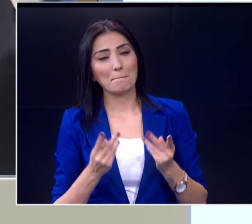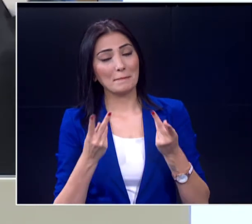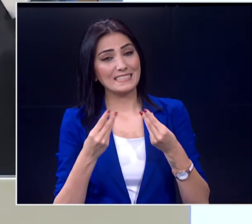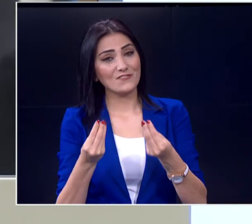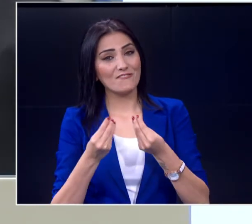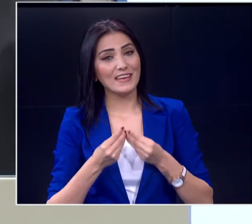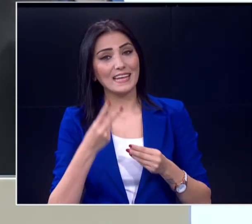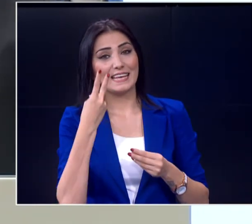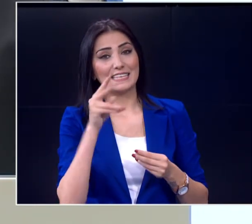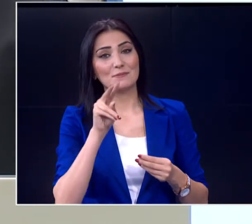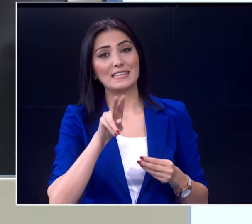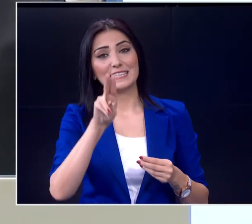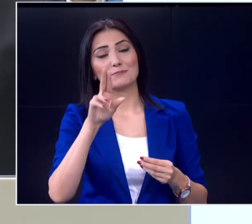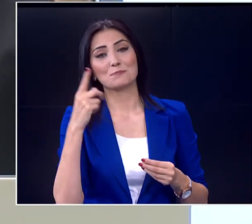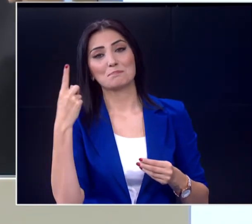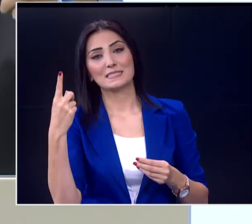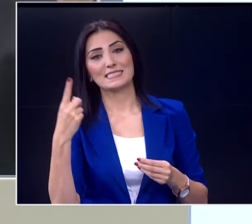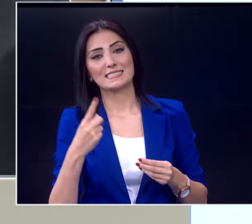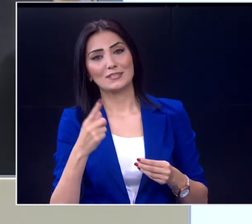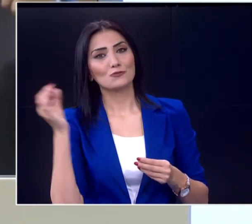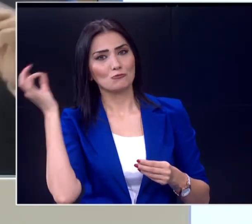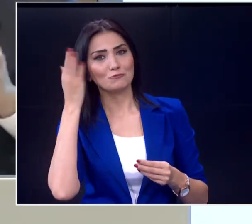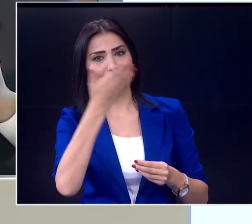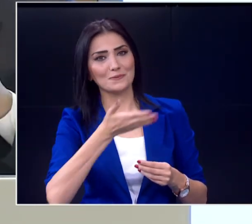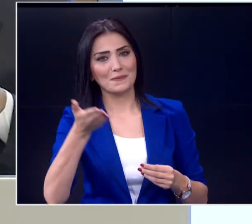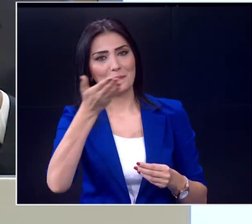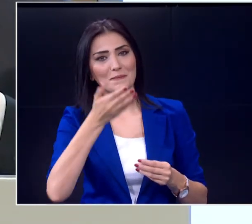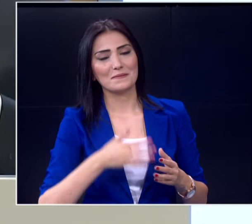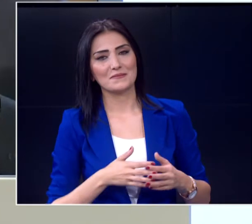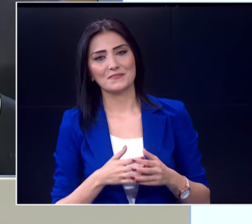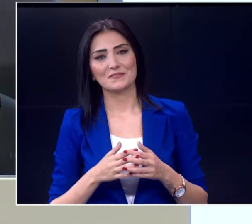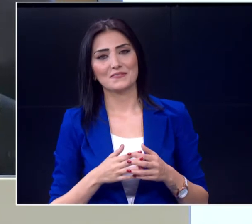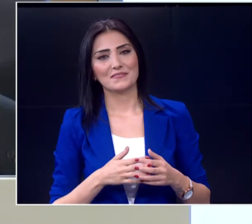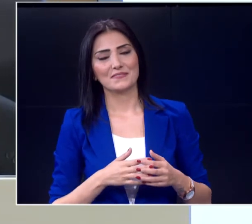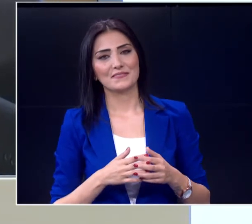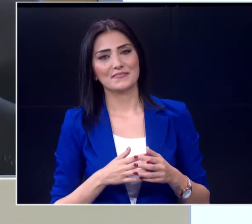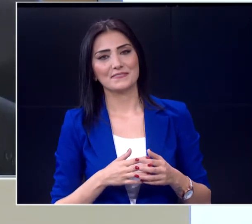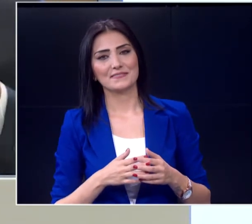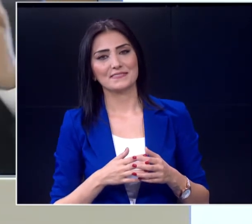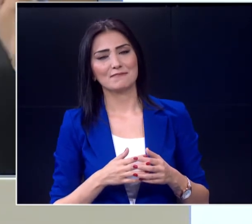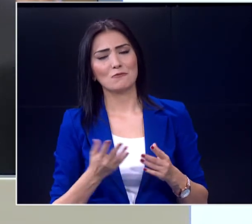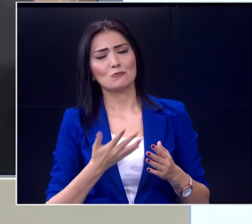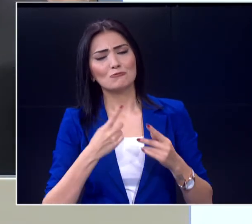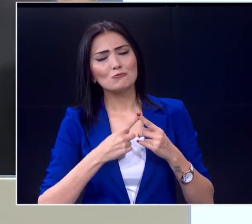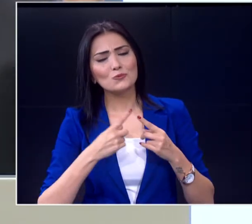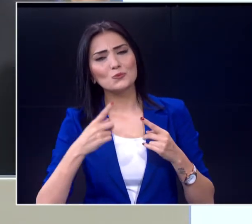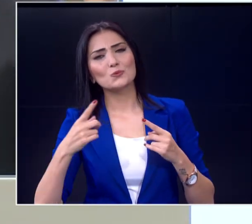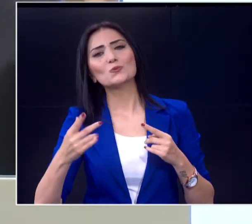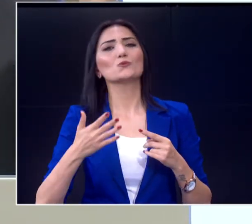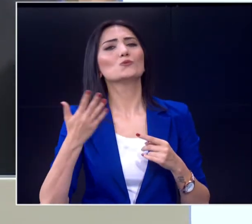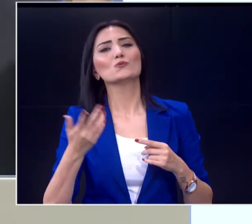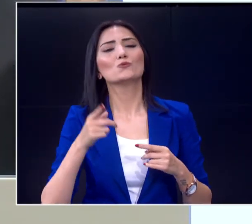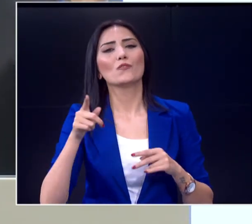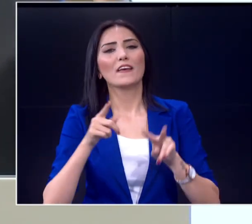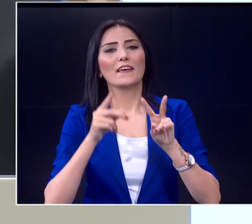veriyor 2071 diyor. Duydunuz değil mi? Yani bak uzun